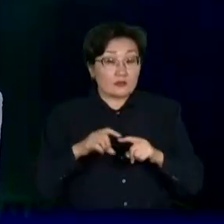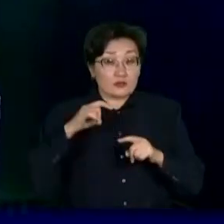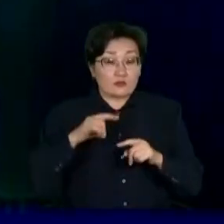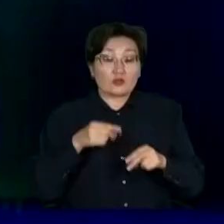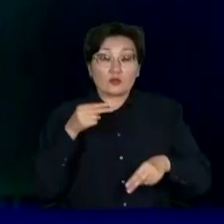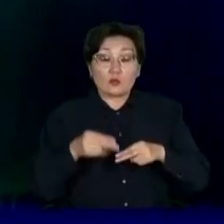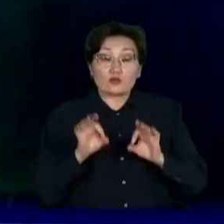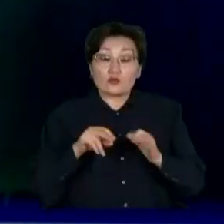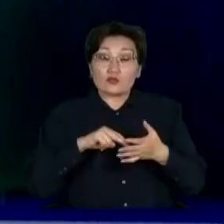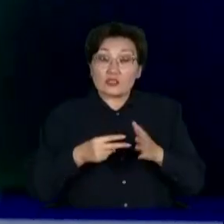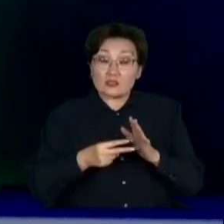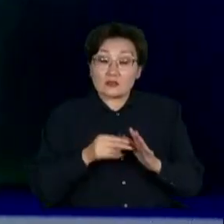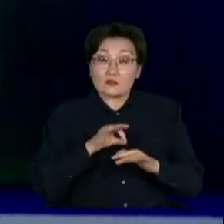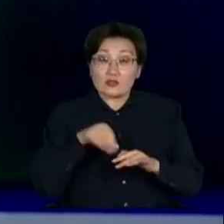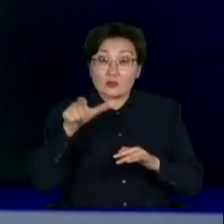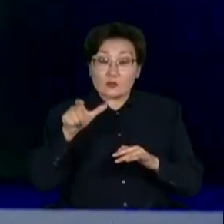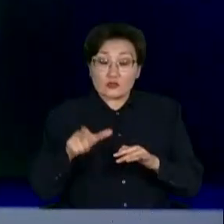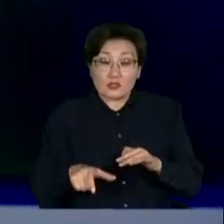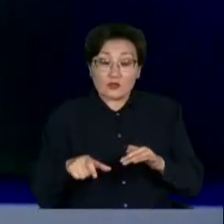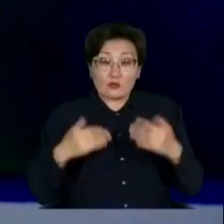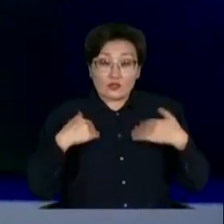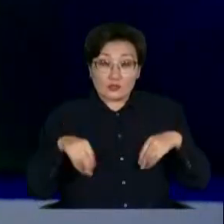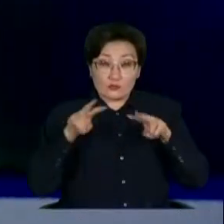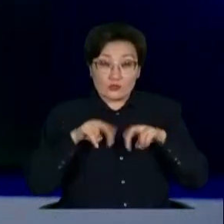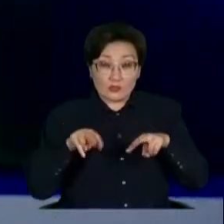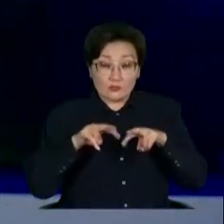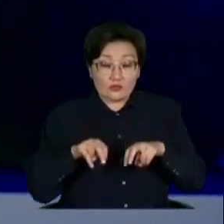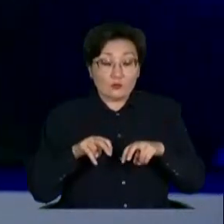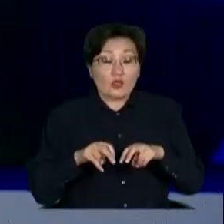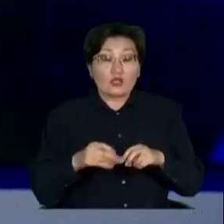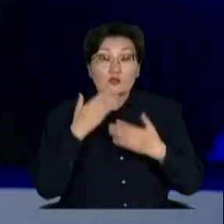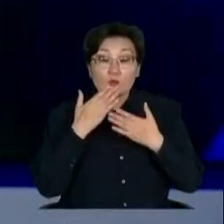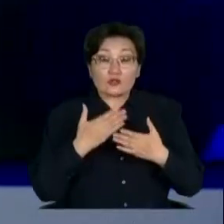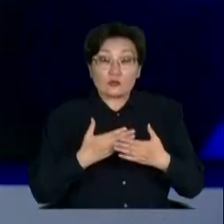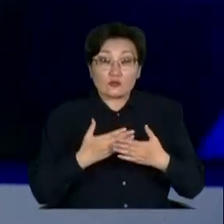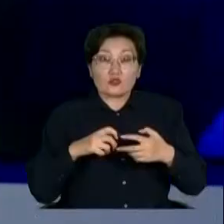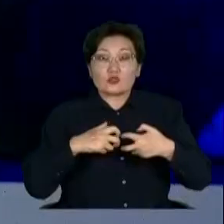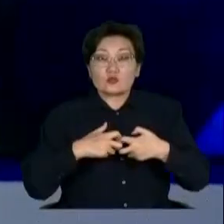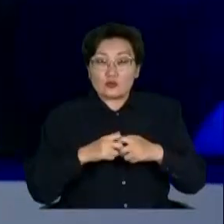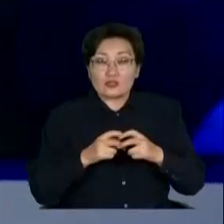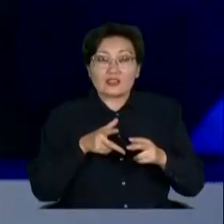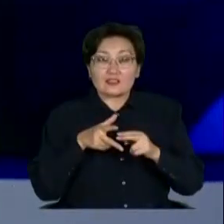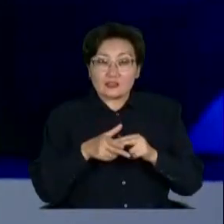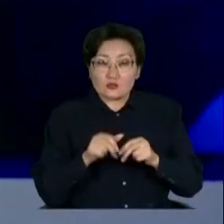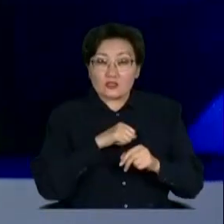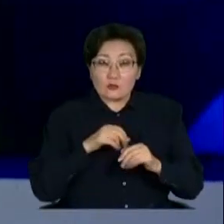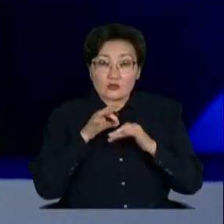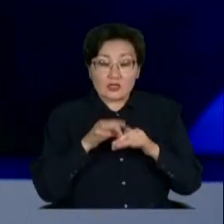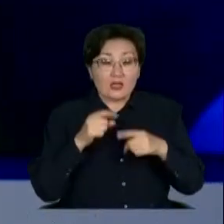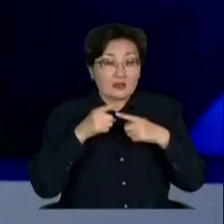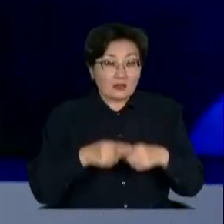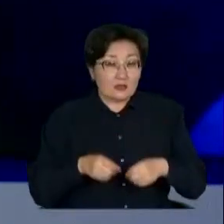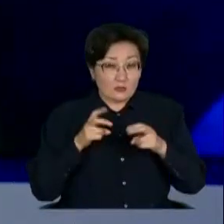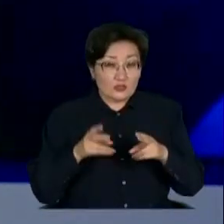дұрыс жоспарлау, науқас анатомиясын талдау және модельдеумен қатар сүйекті кесуді өзі жүргізеді. Сондықтан асқыну қатері аз